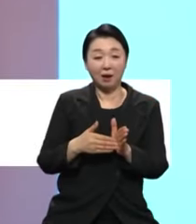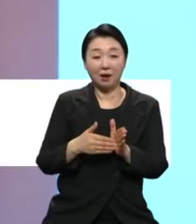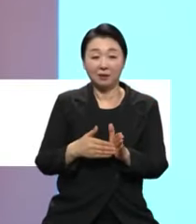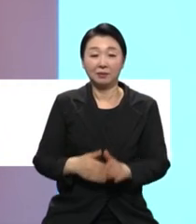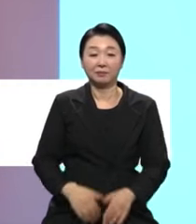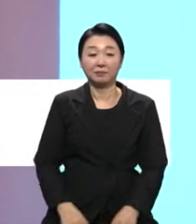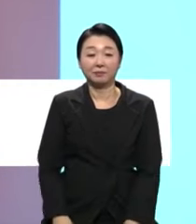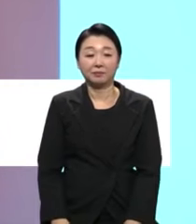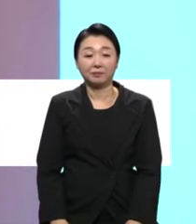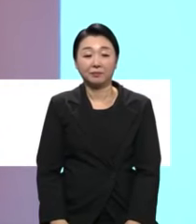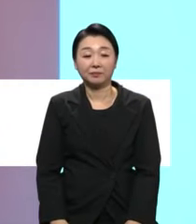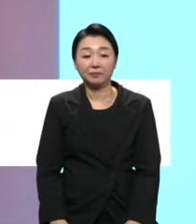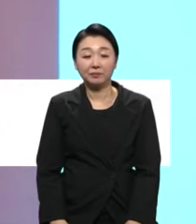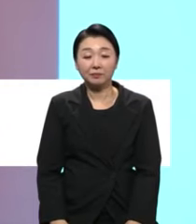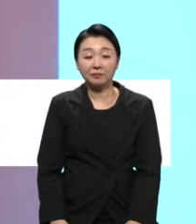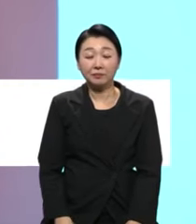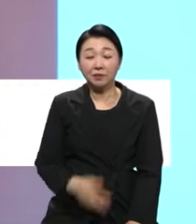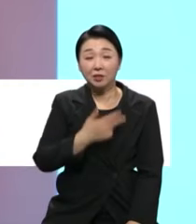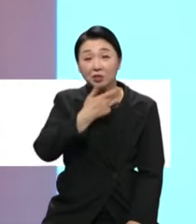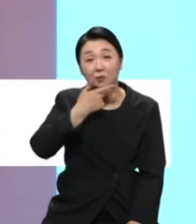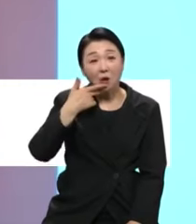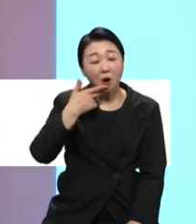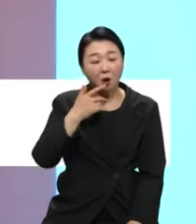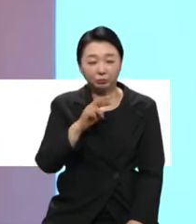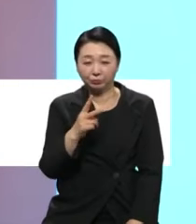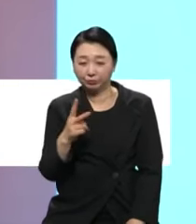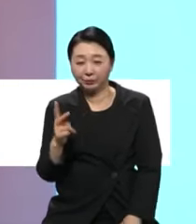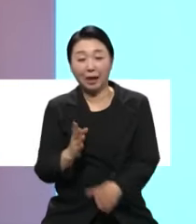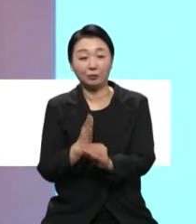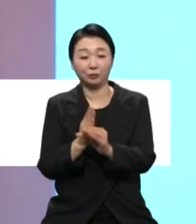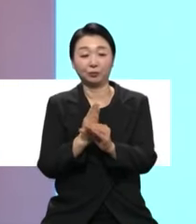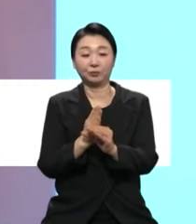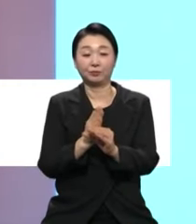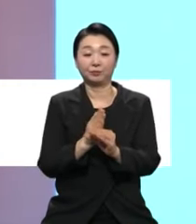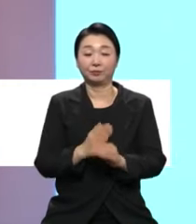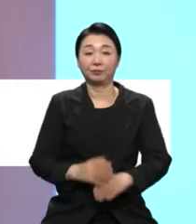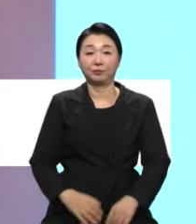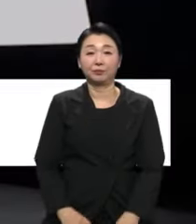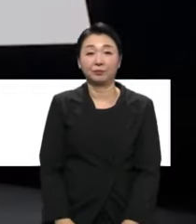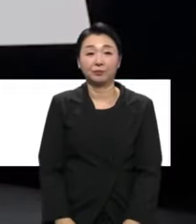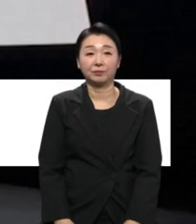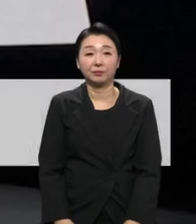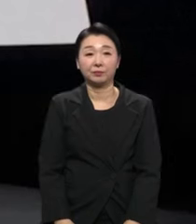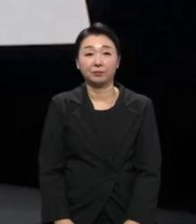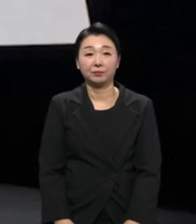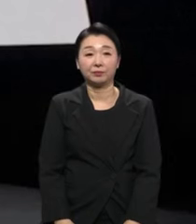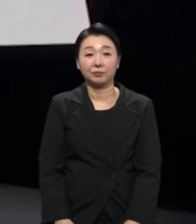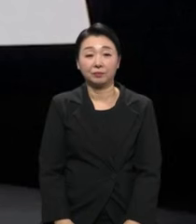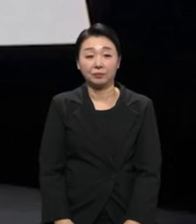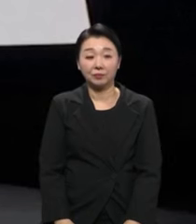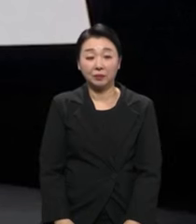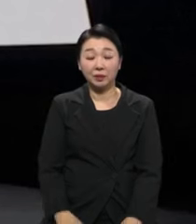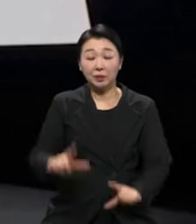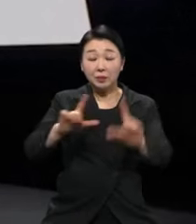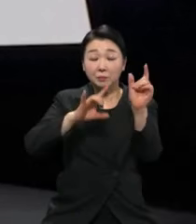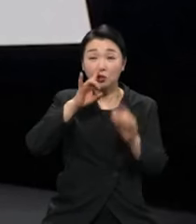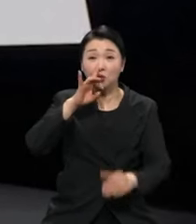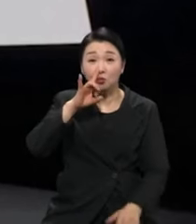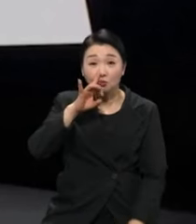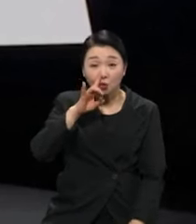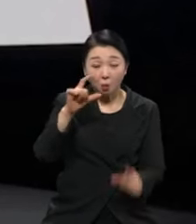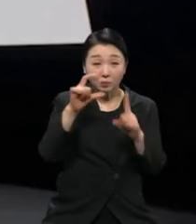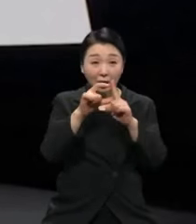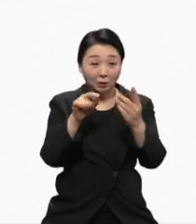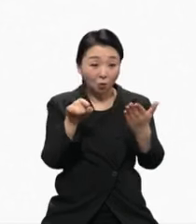going to travel. I just arrived at the airport and called. Where should I go? 궁금한 이미지나 단어에